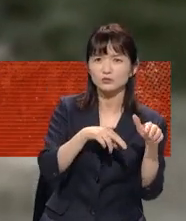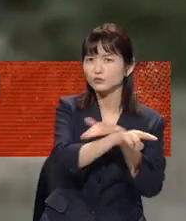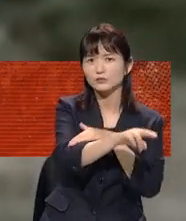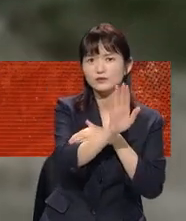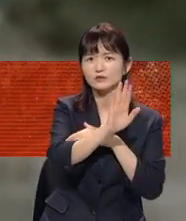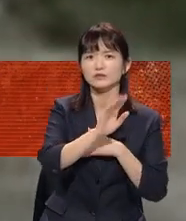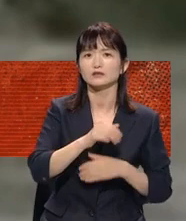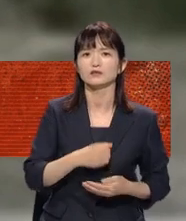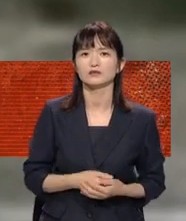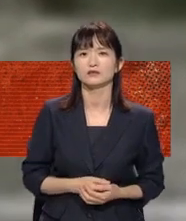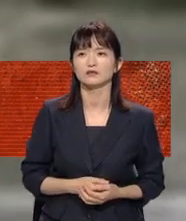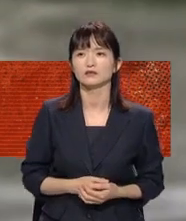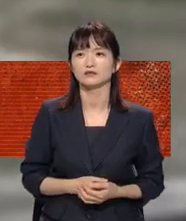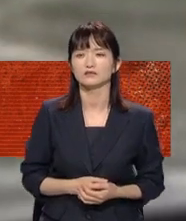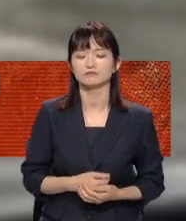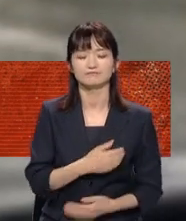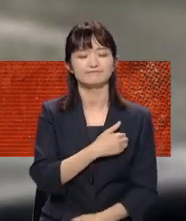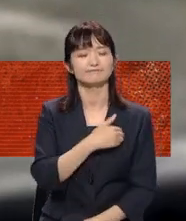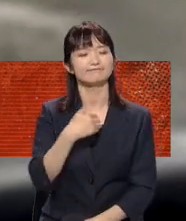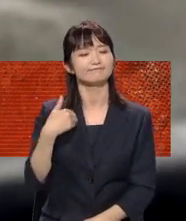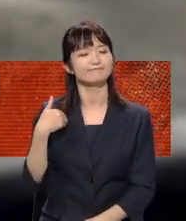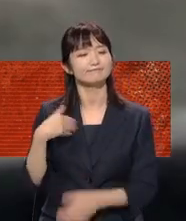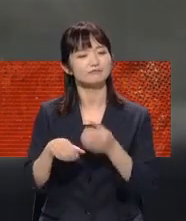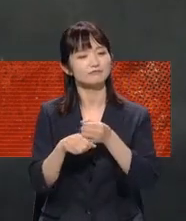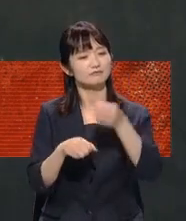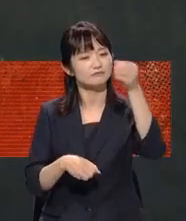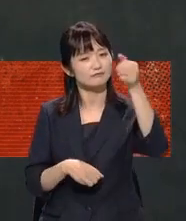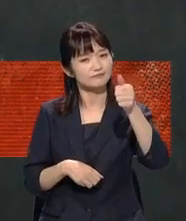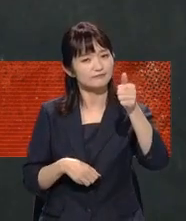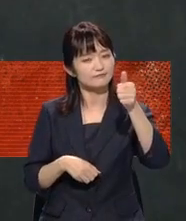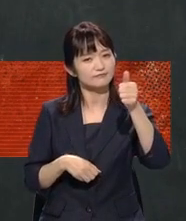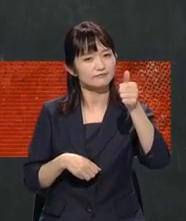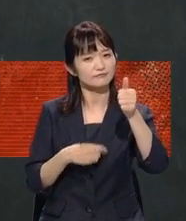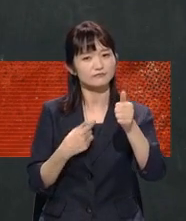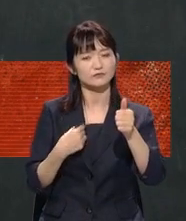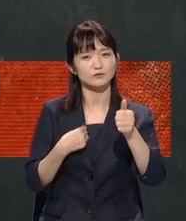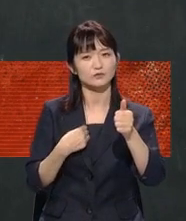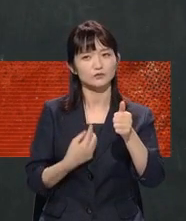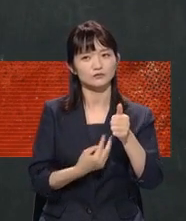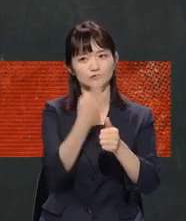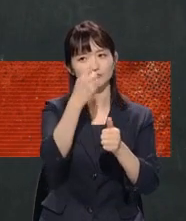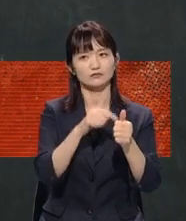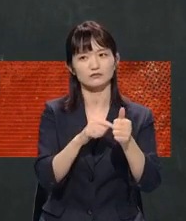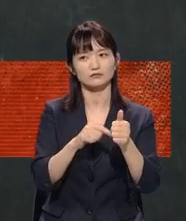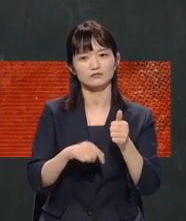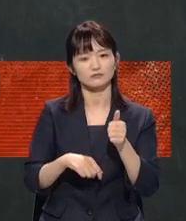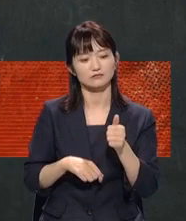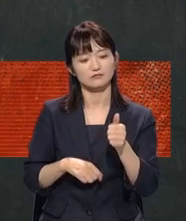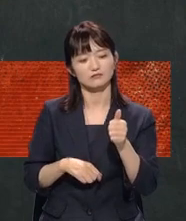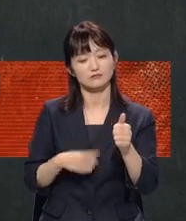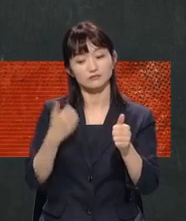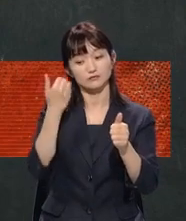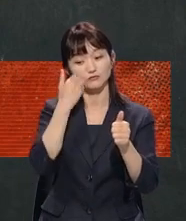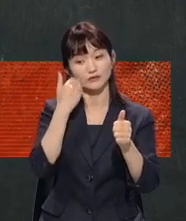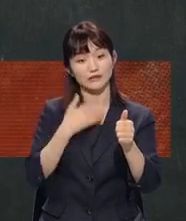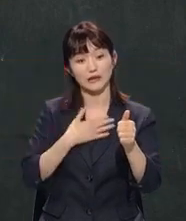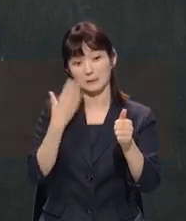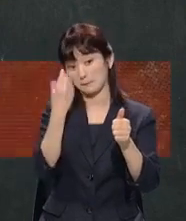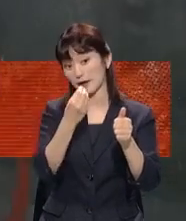것 같지는 않고 굉장히 여유롭게 저렇게 우산을 쓰고 저렇게 건너고 있는 건 누가 나를 봐달라는